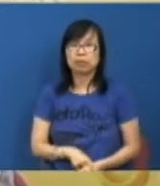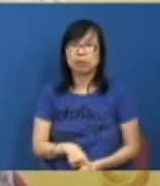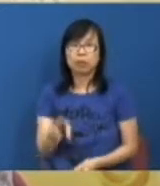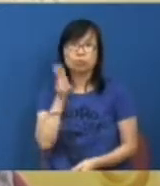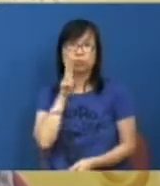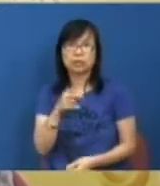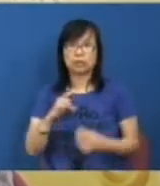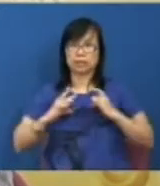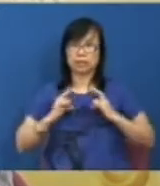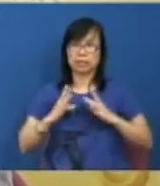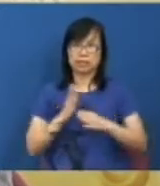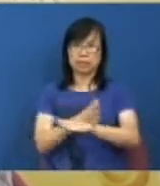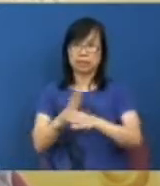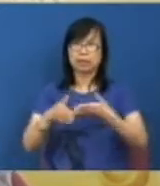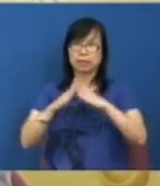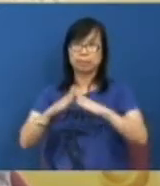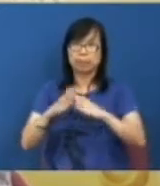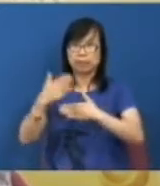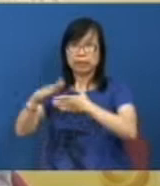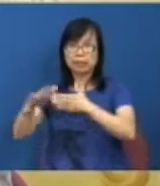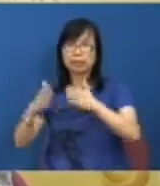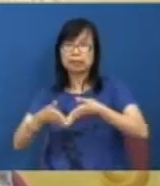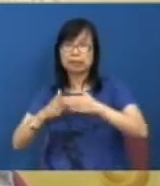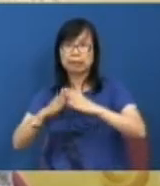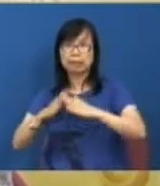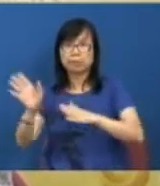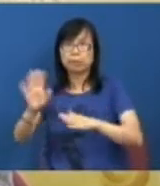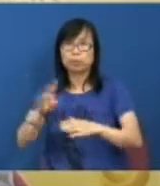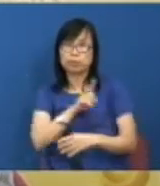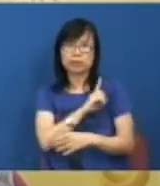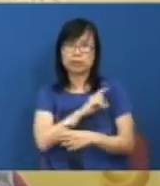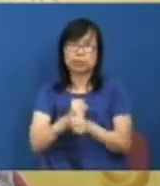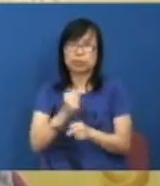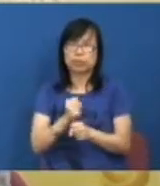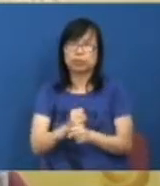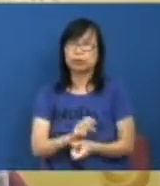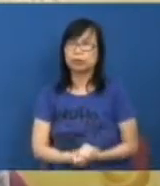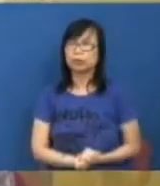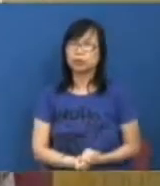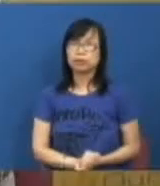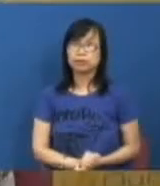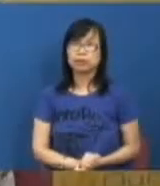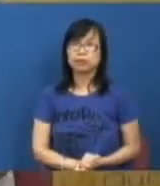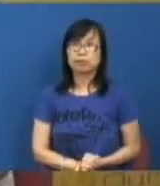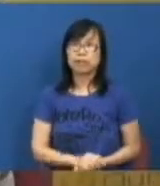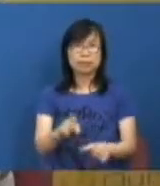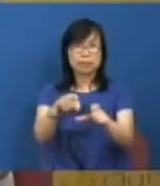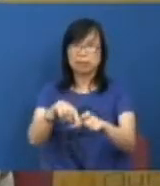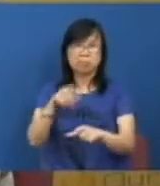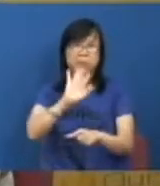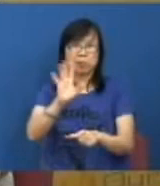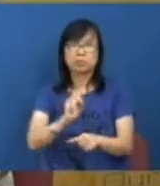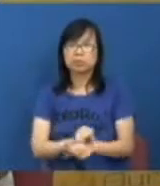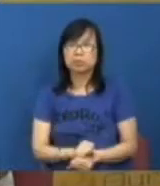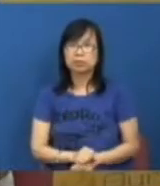私人企業同埋其他啲企業其實唔傾向會自己做， 因為唔賺錢啊嘛。 其